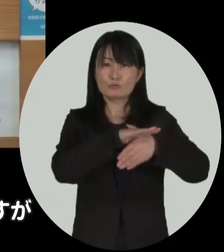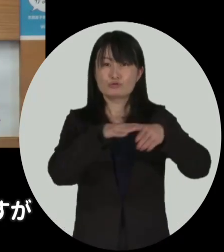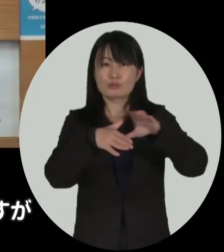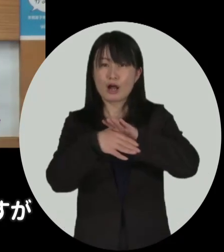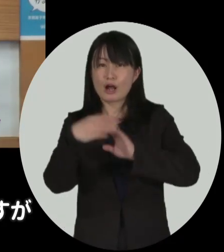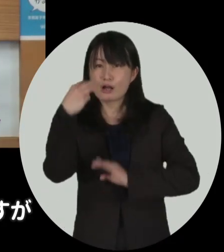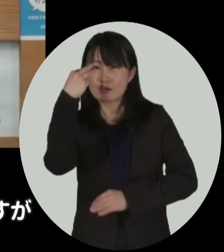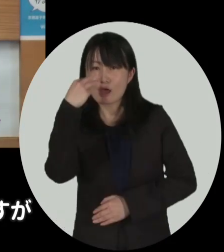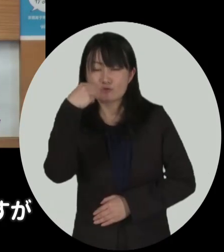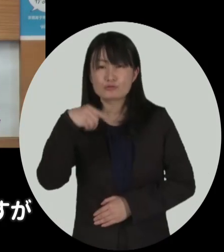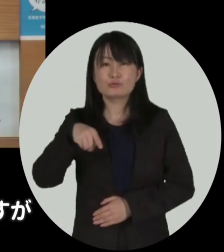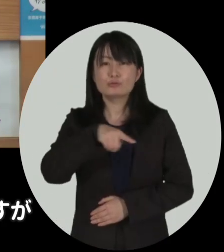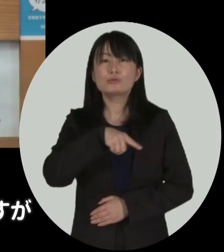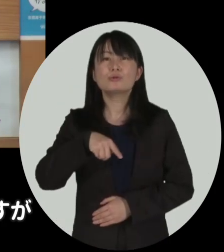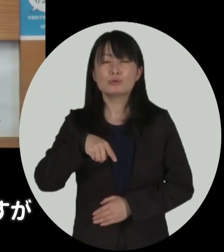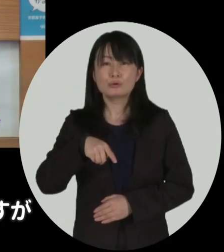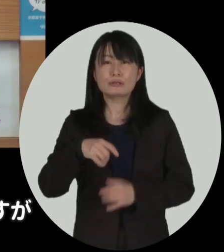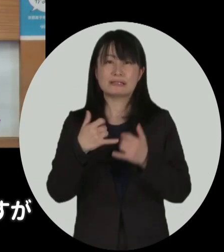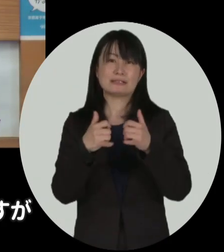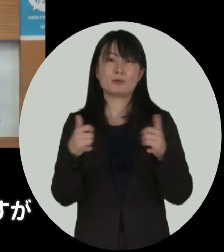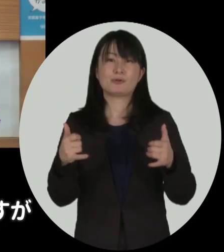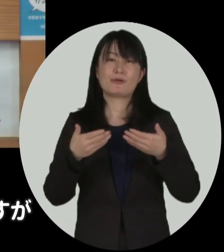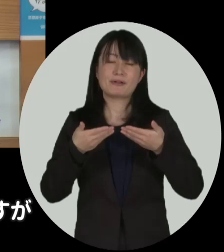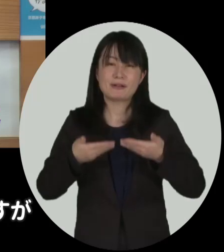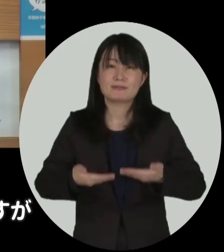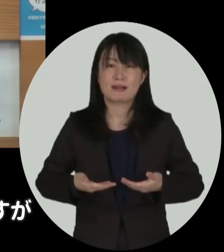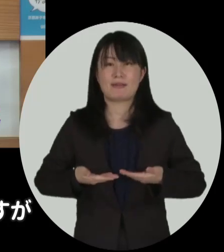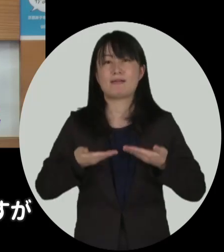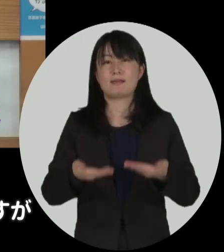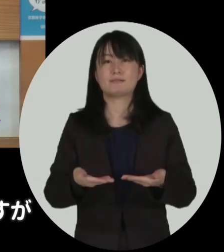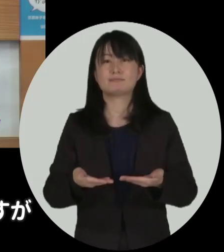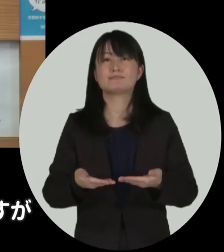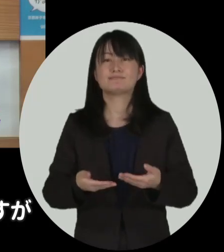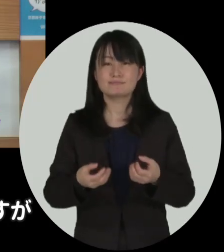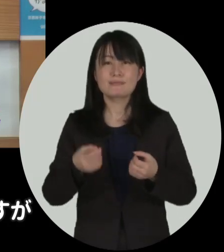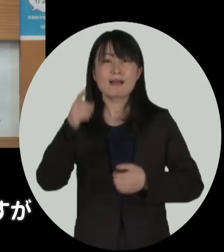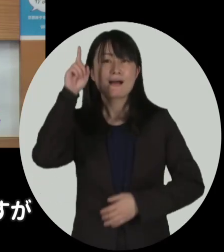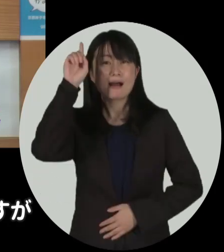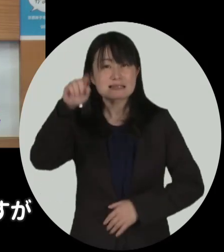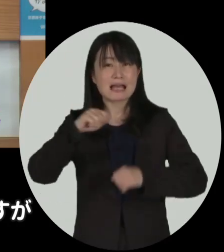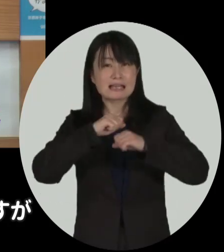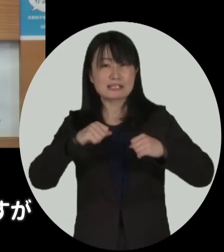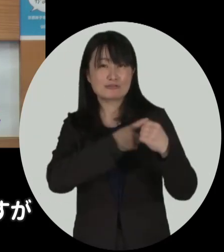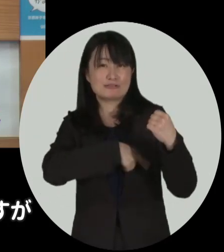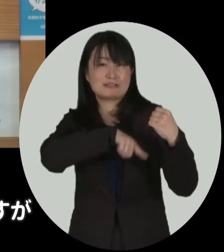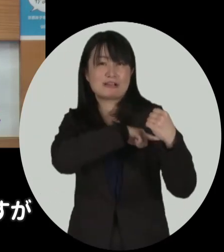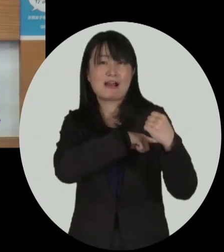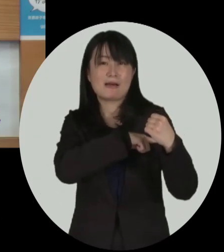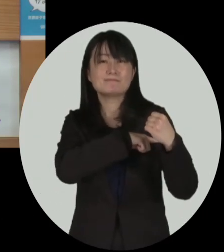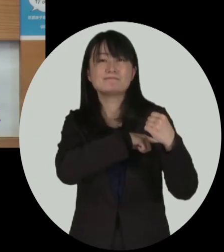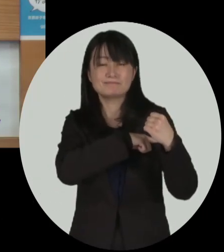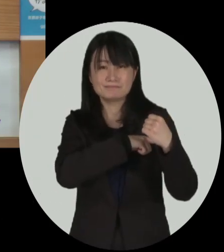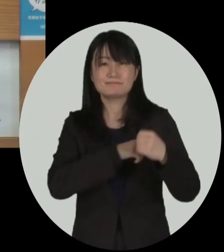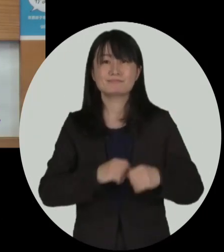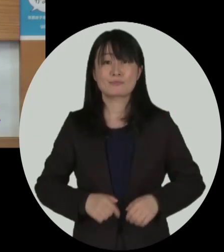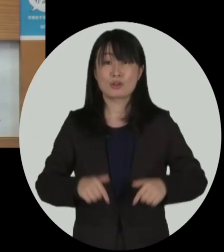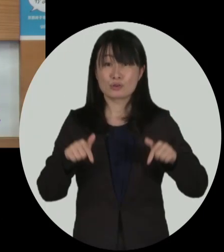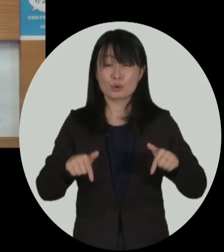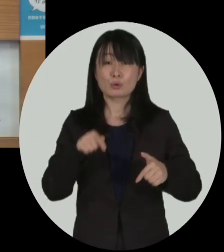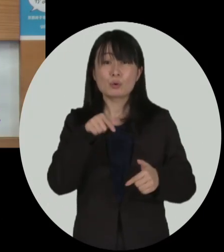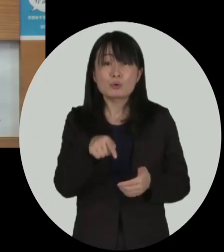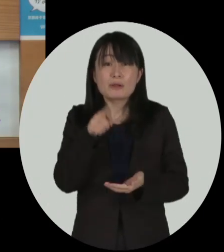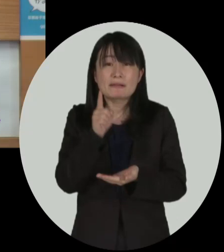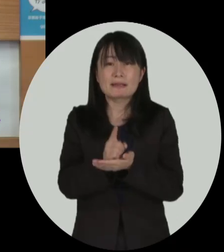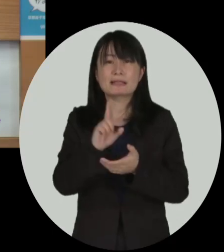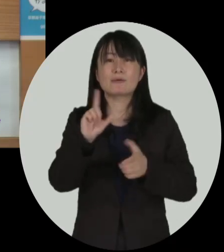文化芸術というのは人々に安らぎまた明日への生きる活力を与えるものですけど、京都ではそれにとどまら